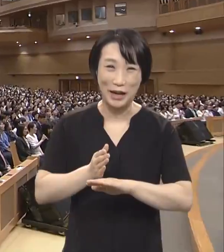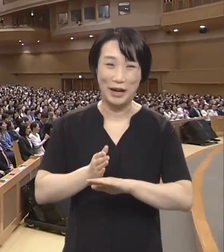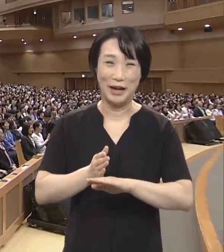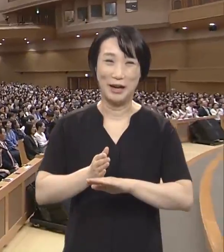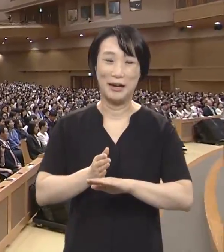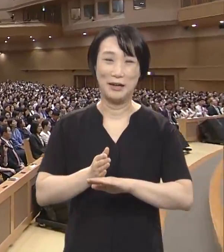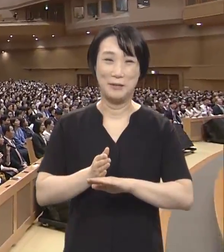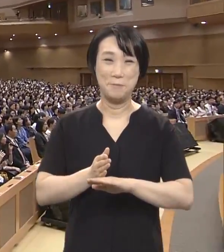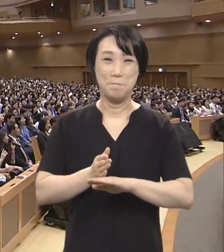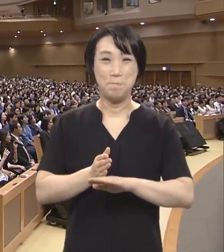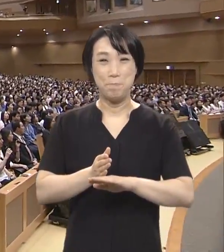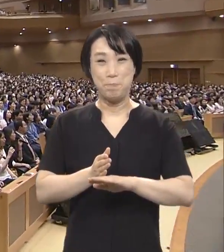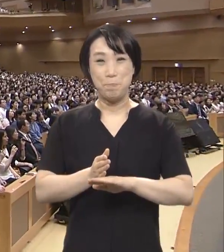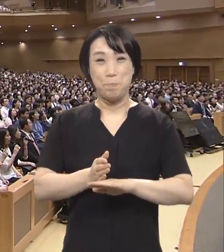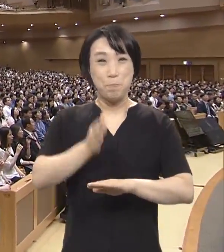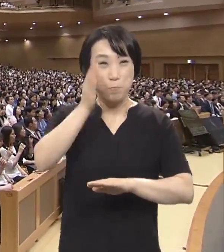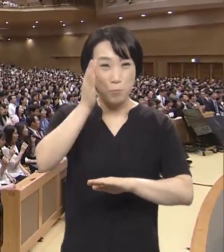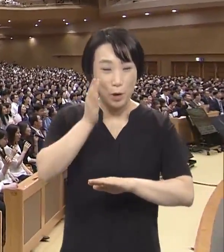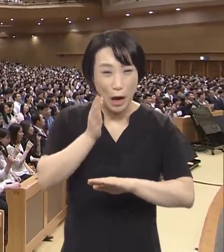감사,